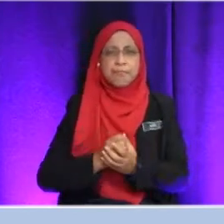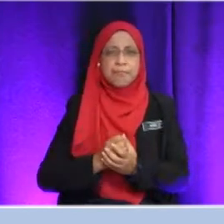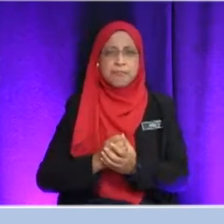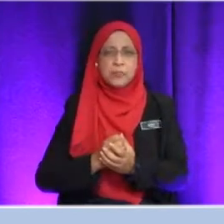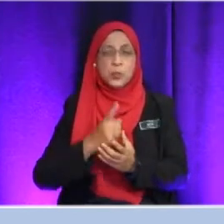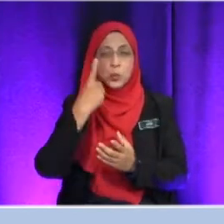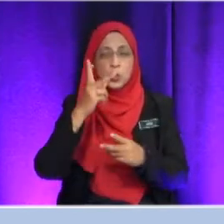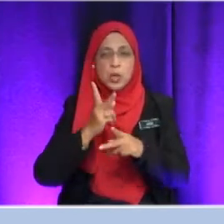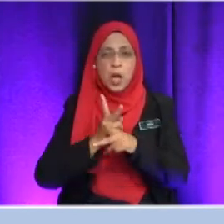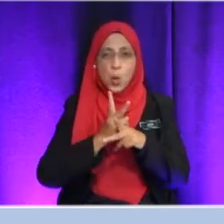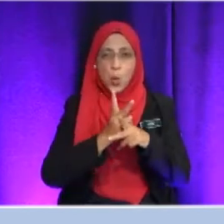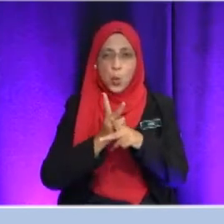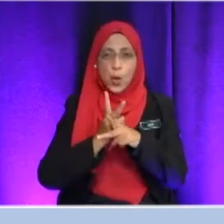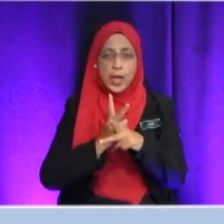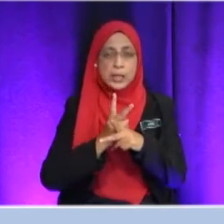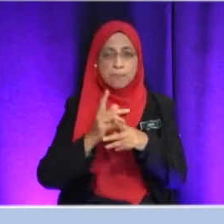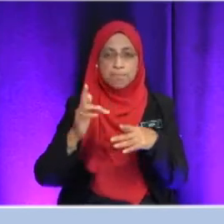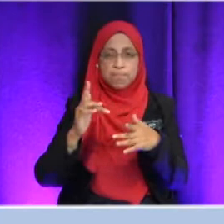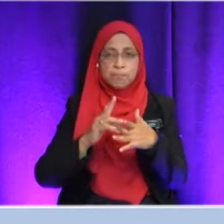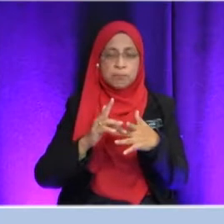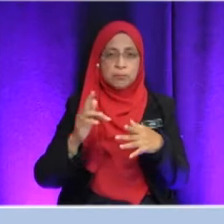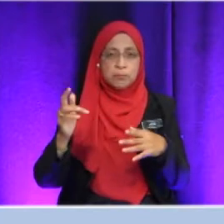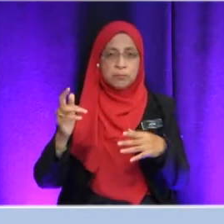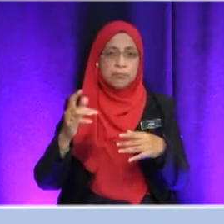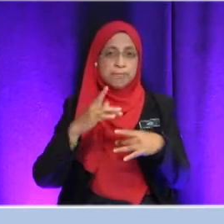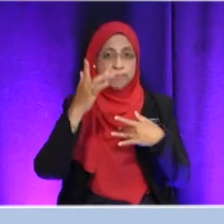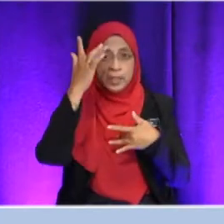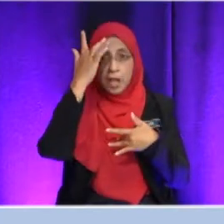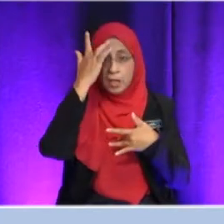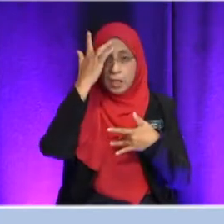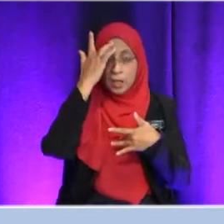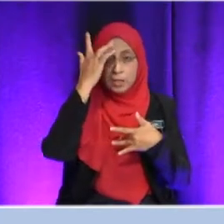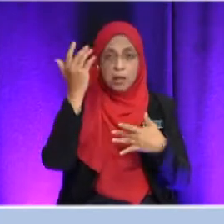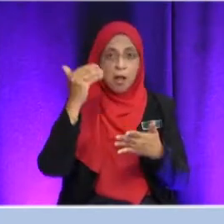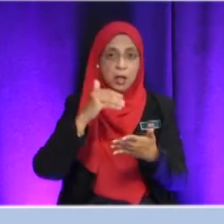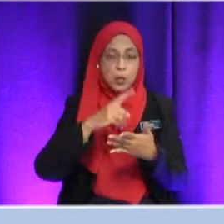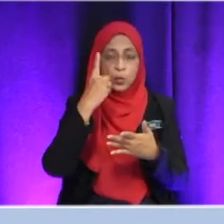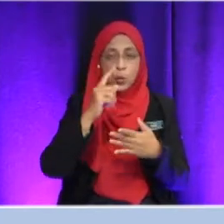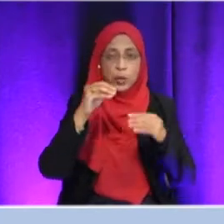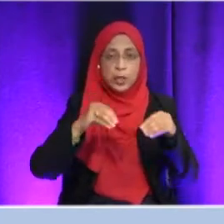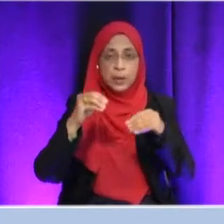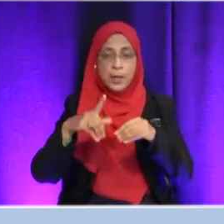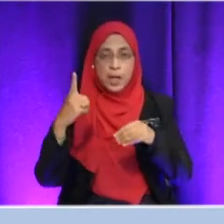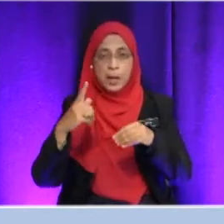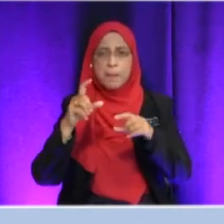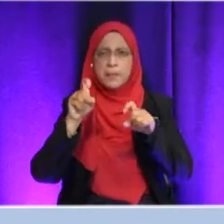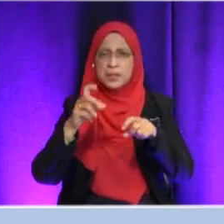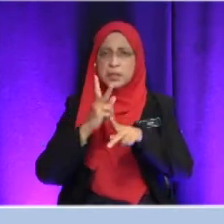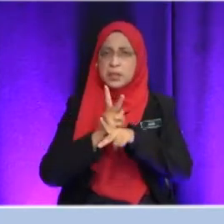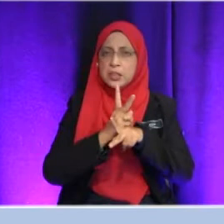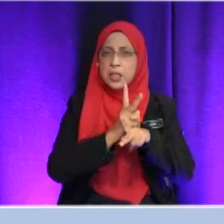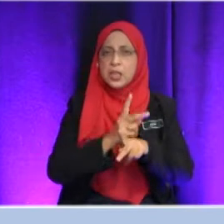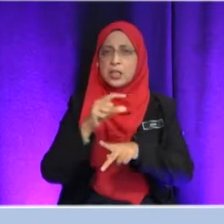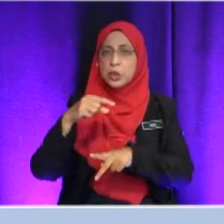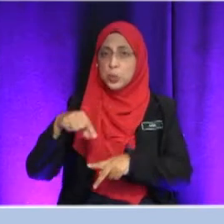kepada hasil pertanian lain namun menjaga quality ya quality yang belum kita ada di